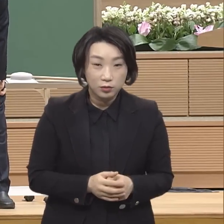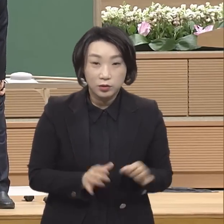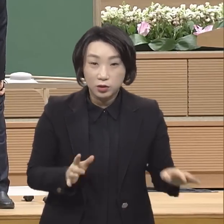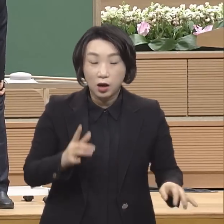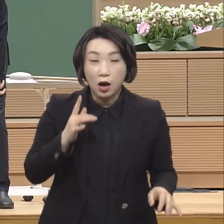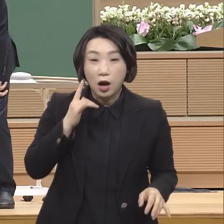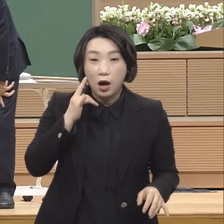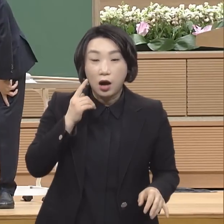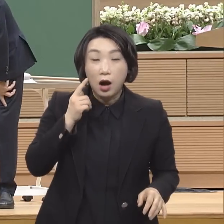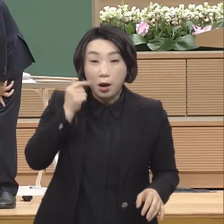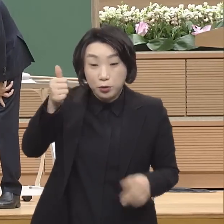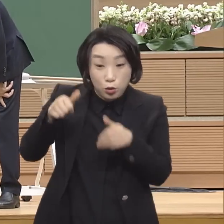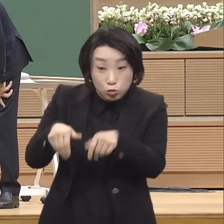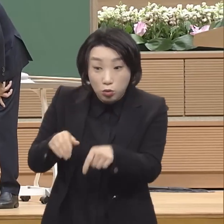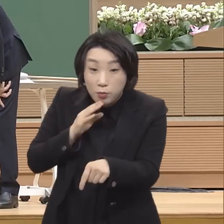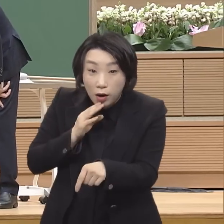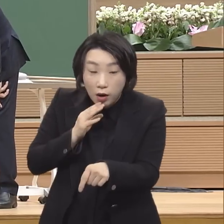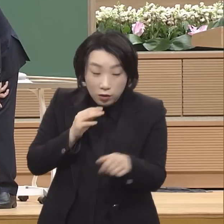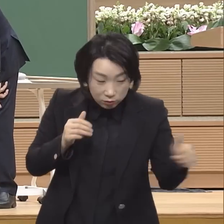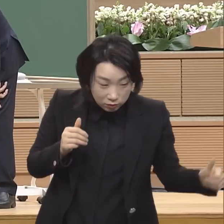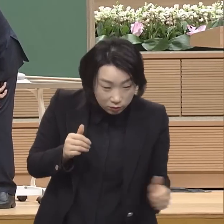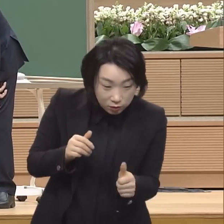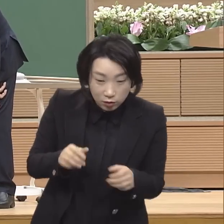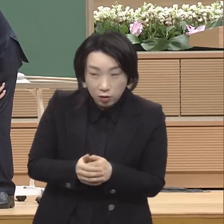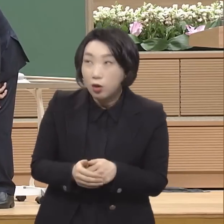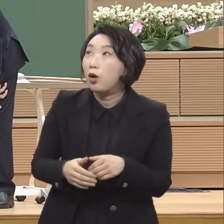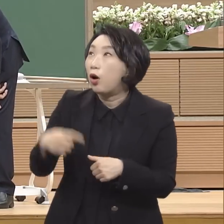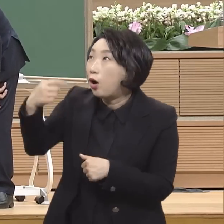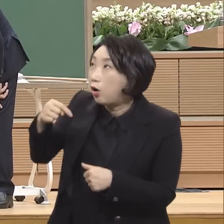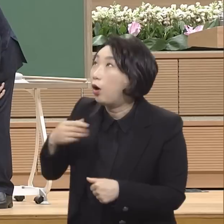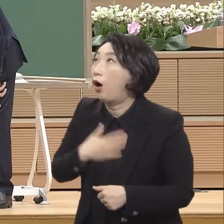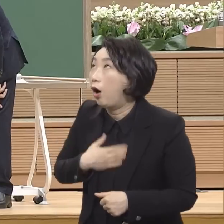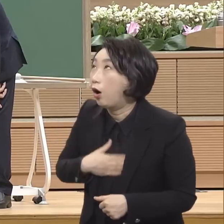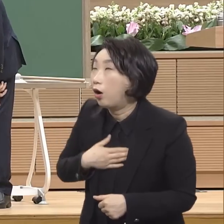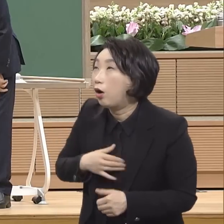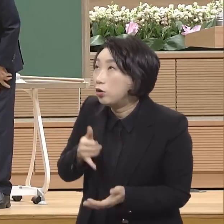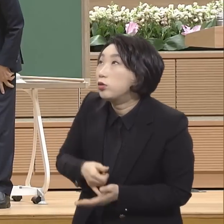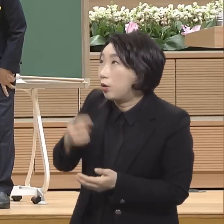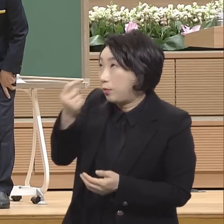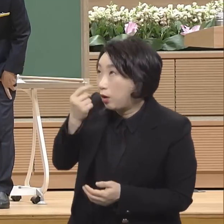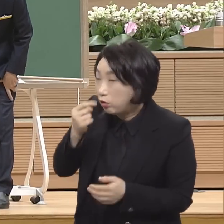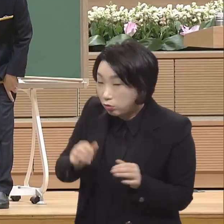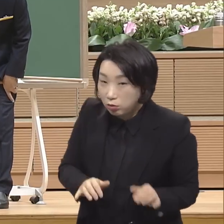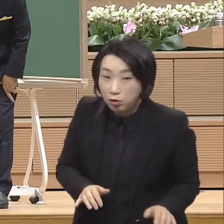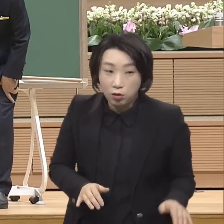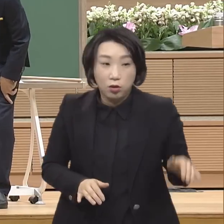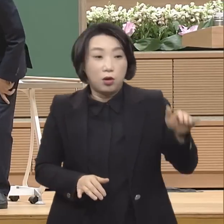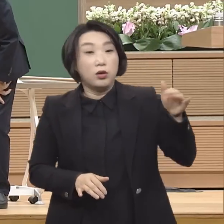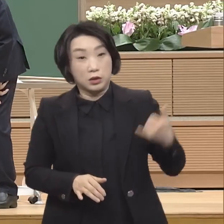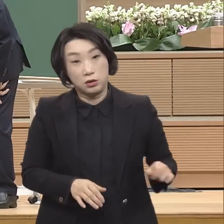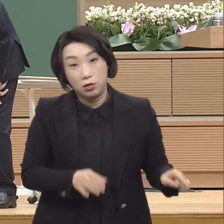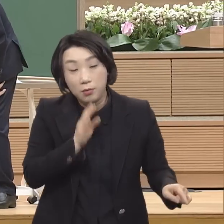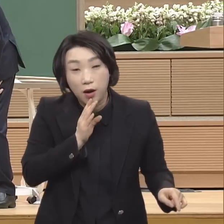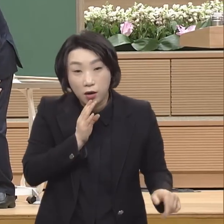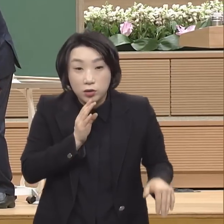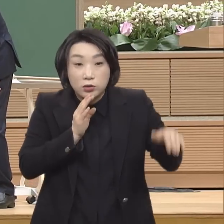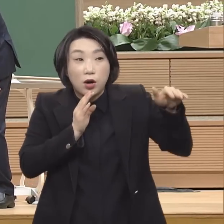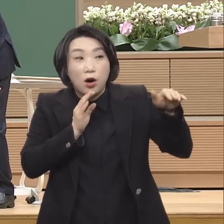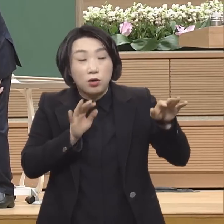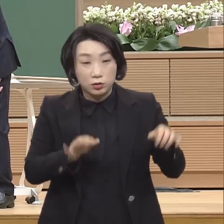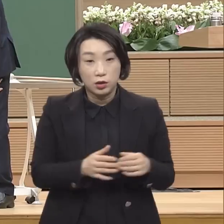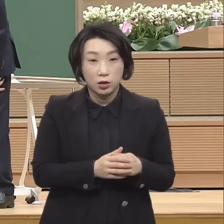아버지 종 밑에 내려가서 공부를 합니다. 그리고 인격을 배웁니다. 다 배운 다음에